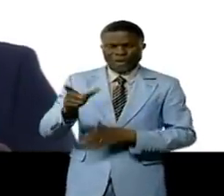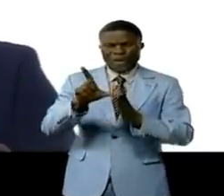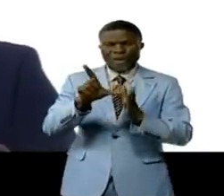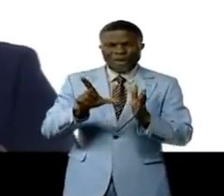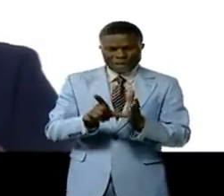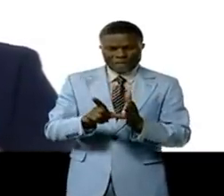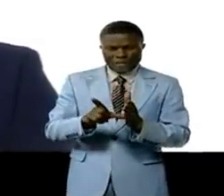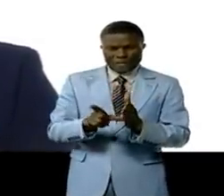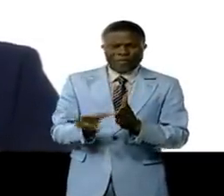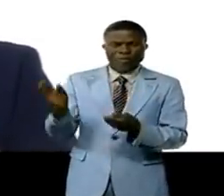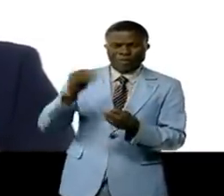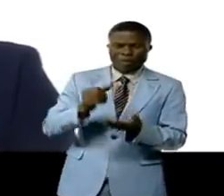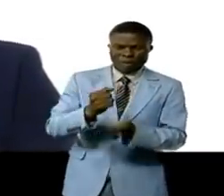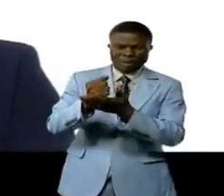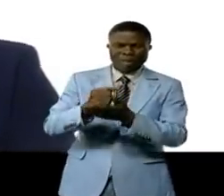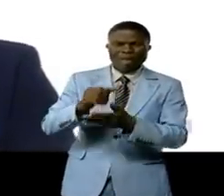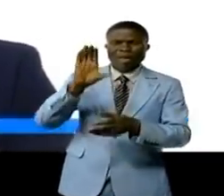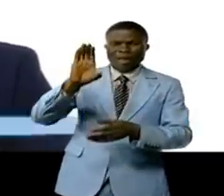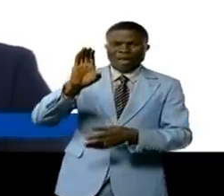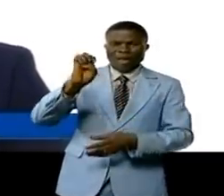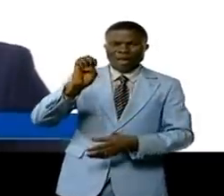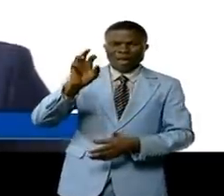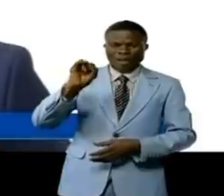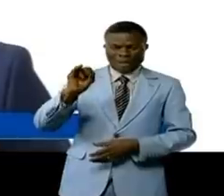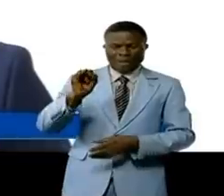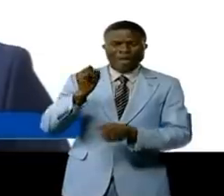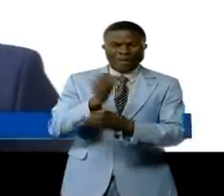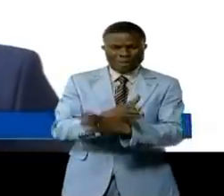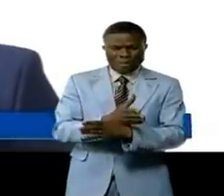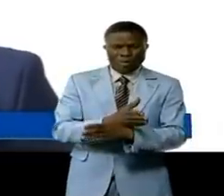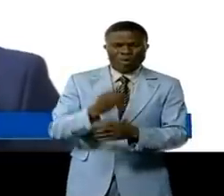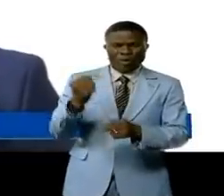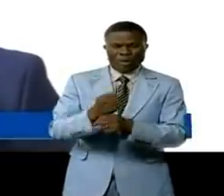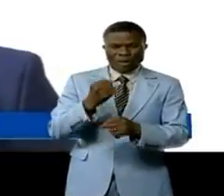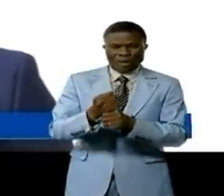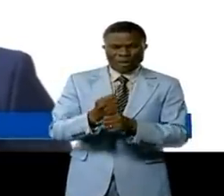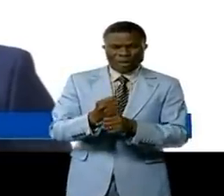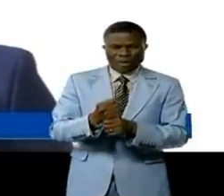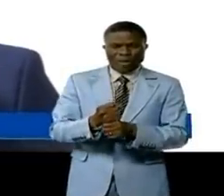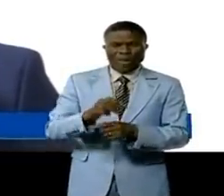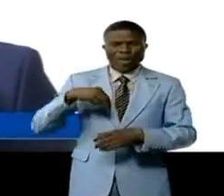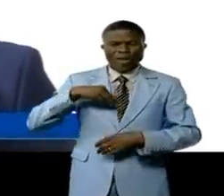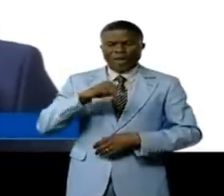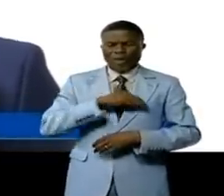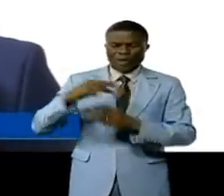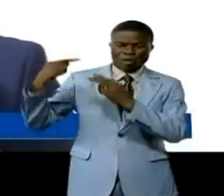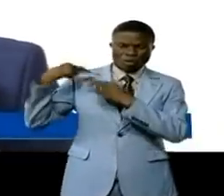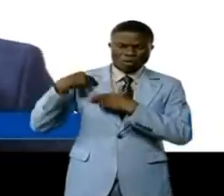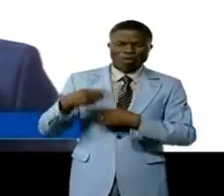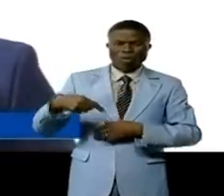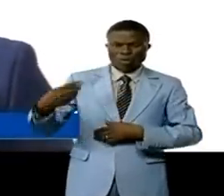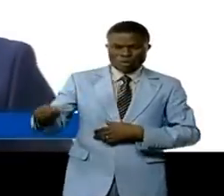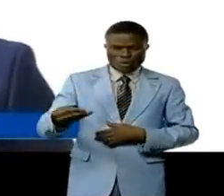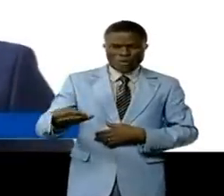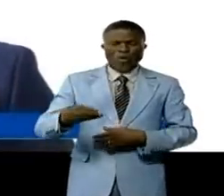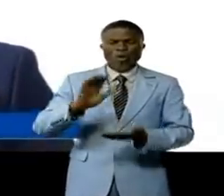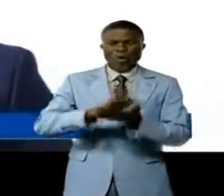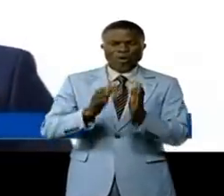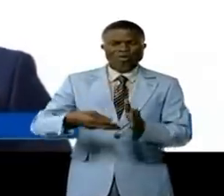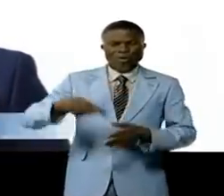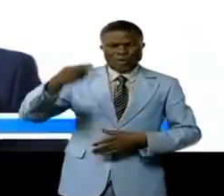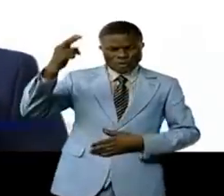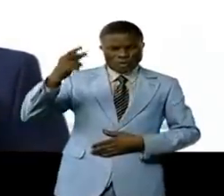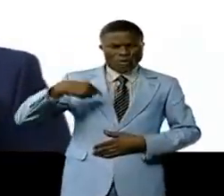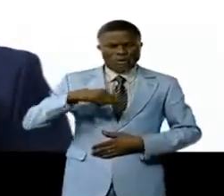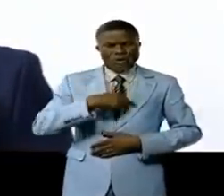doit produire pour permettre à la CENI d'être à jour. Donc on nous a mis devant nos responsabilités et nous pensons être à la hauteur. Nous aussi,